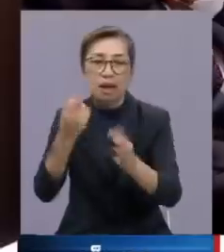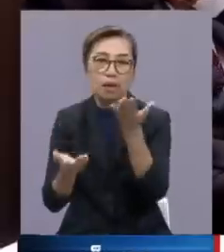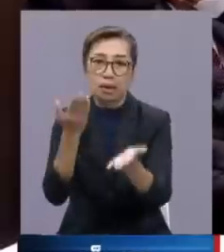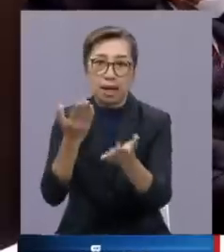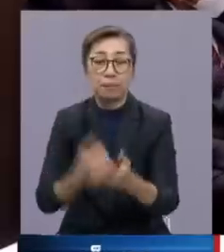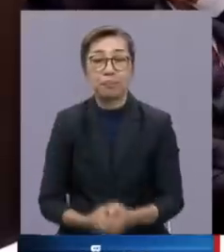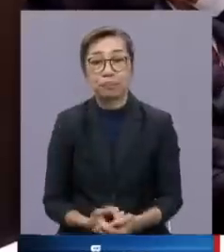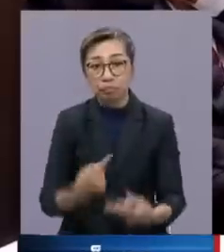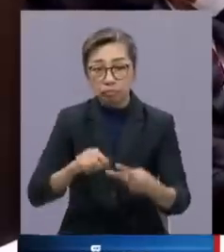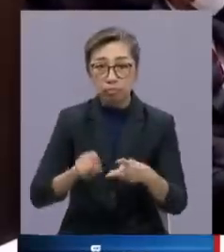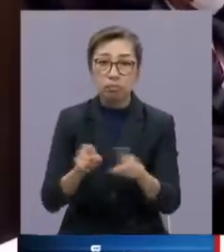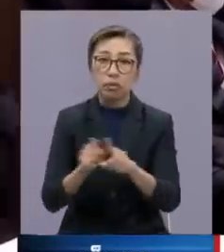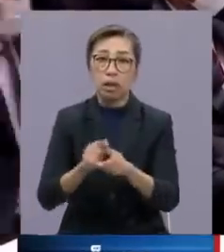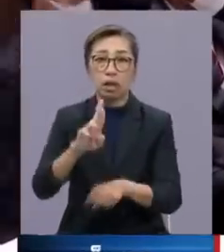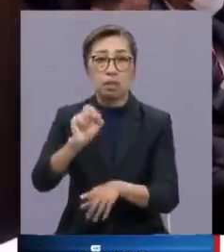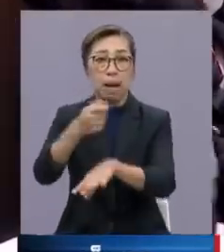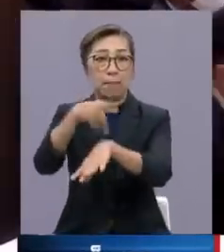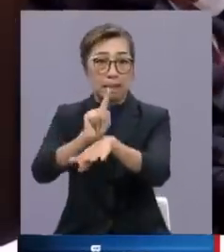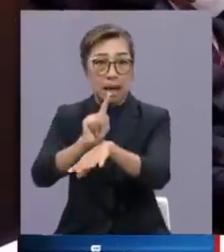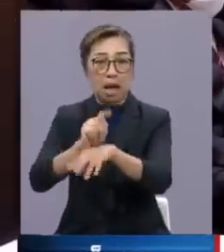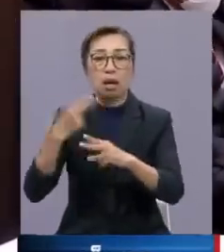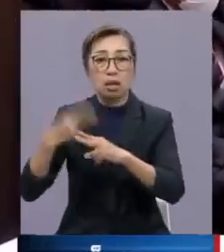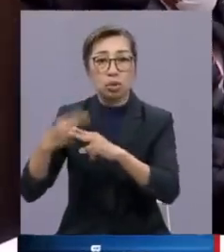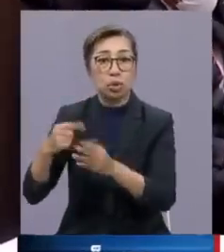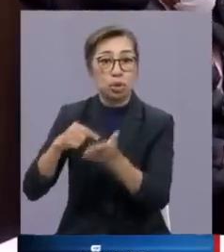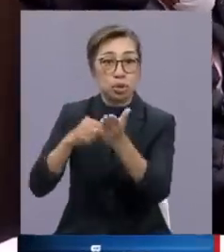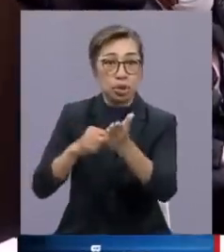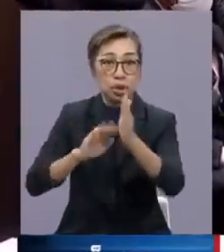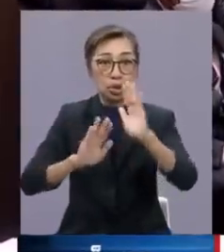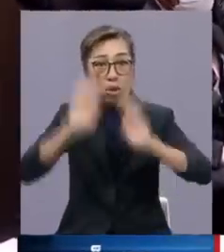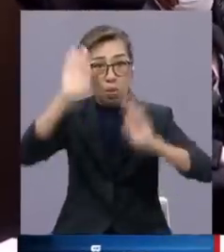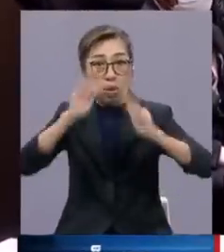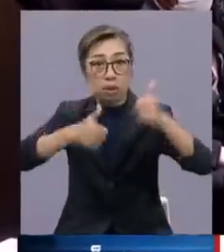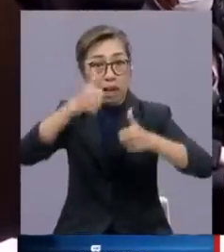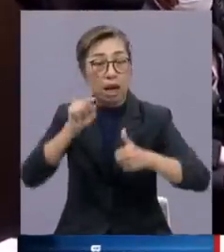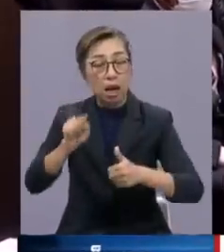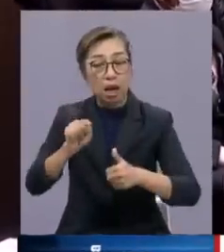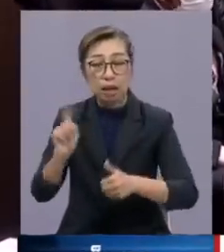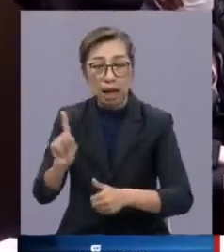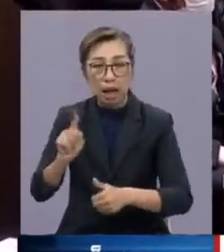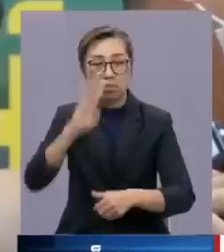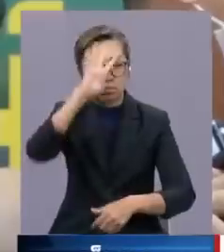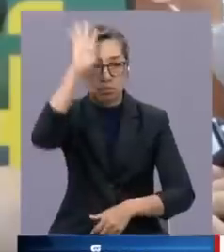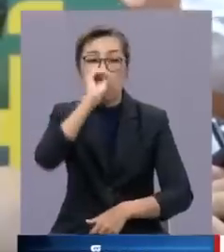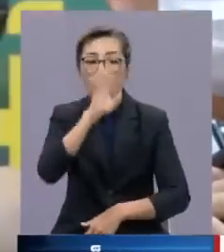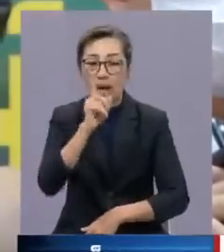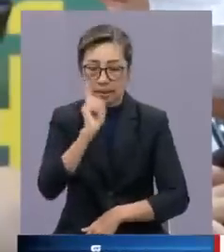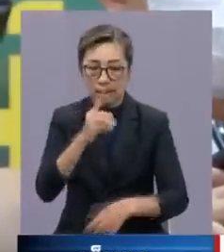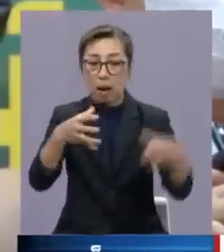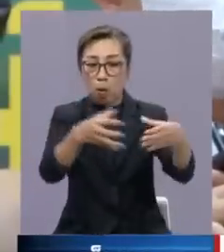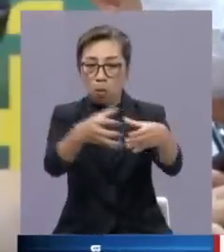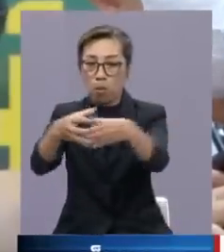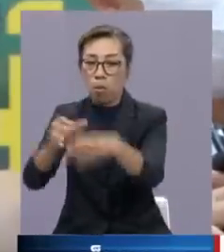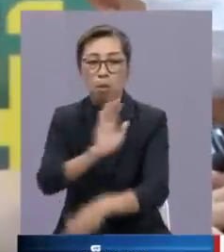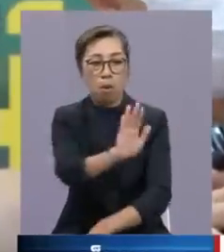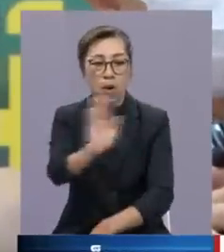อให้เป็นการโหวตตำแหน่งประธานสภาผู้แทนราษฎรร้อยเอกธรรมนัสบอกแบบนี้ฮะเป็นคีย์เวิร์ดสำคัญบอกทุกพรรคมี